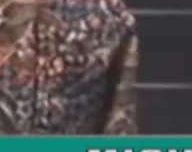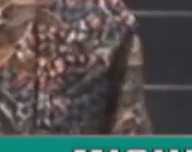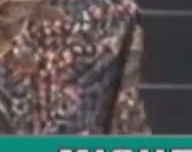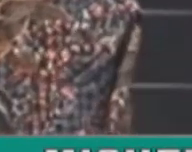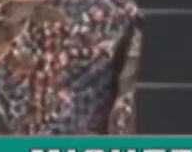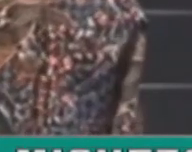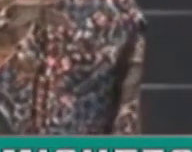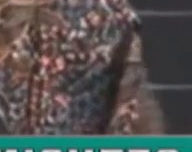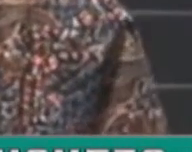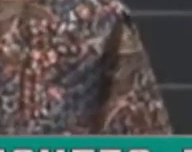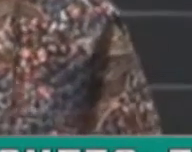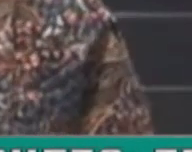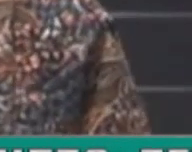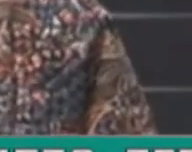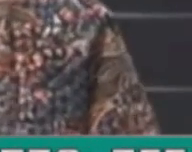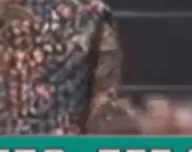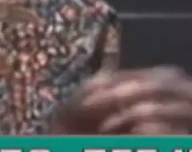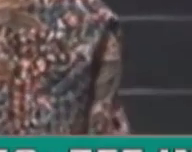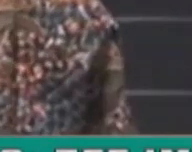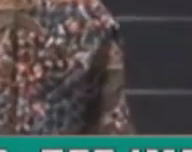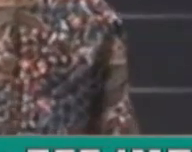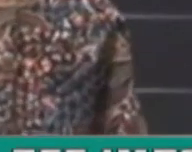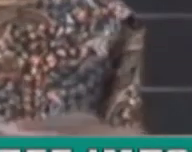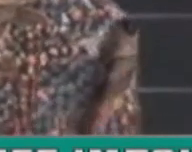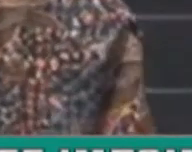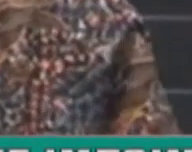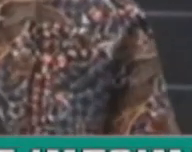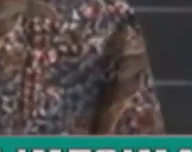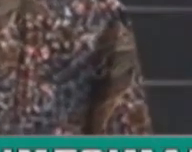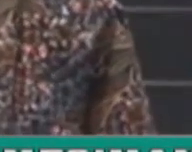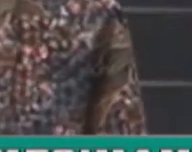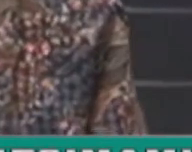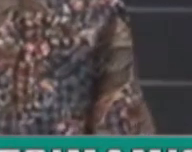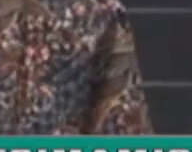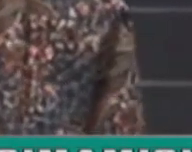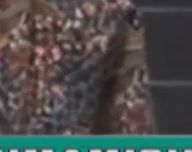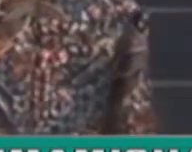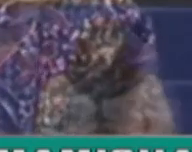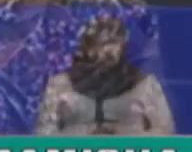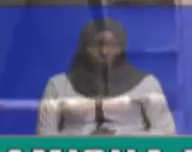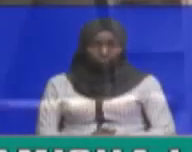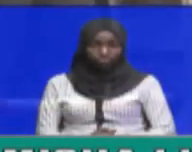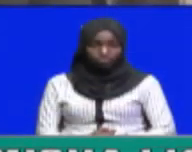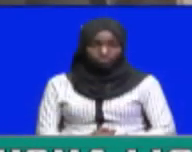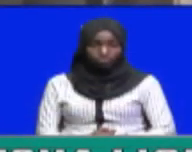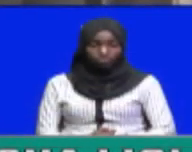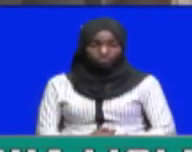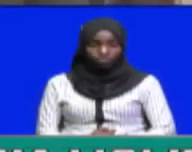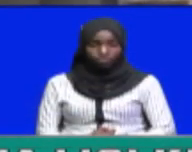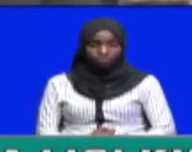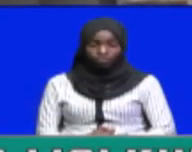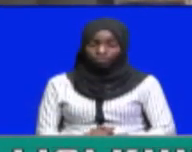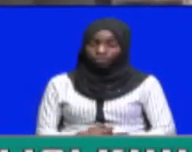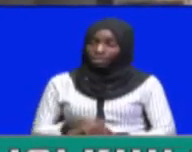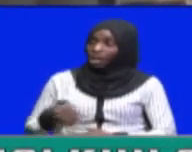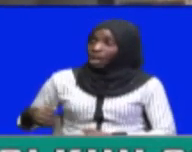la Tumbe, katika mji wa Tumbe, na kule wataweza kujionea kilimo cha mwani ambacho kinatekelezwa katika mji wa Tumbe. Aidha, afisa